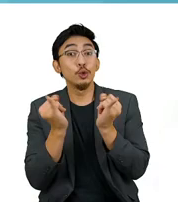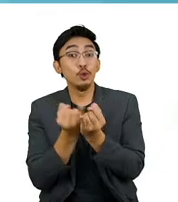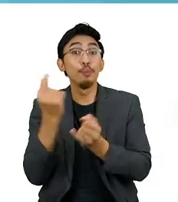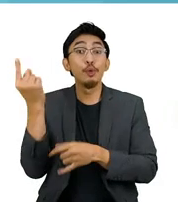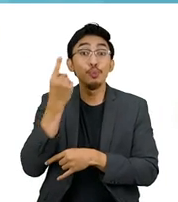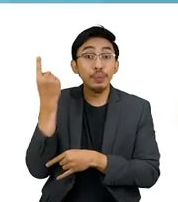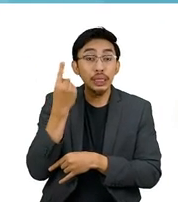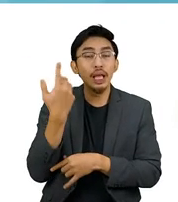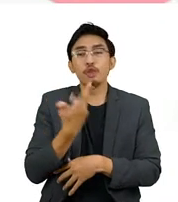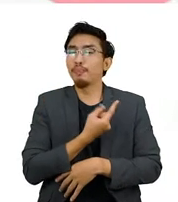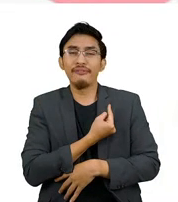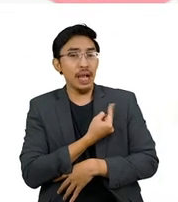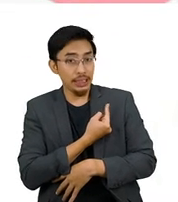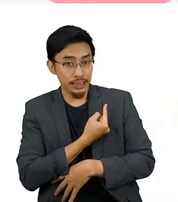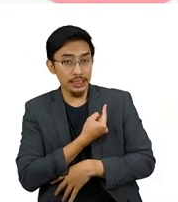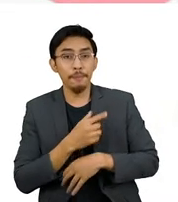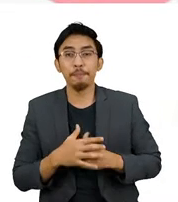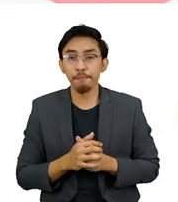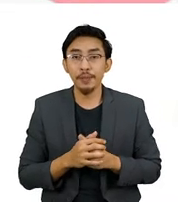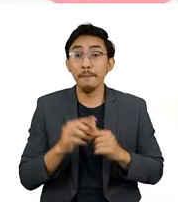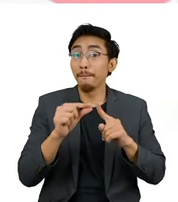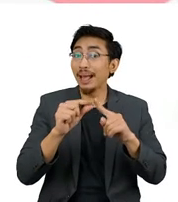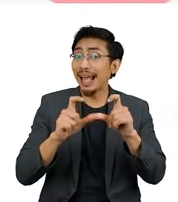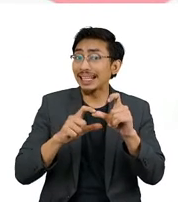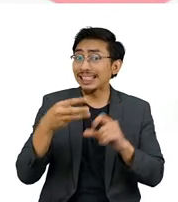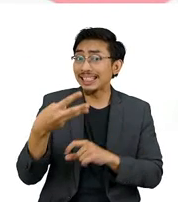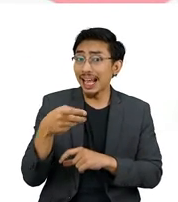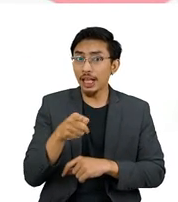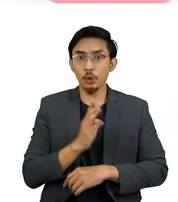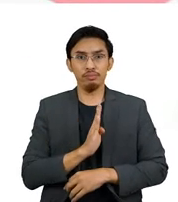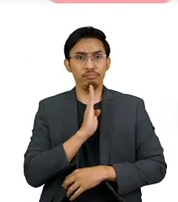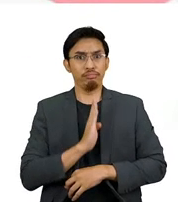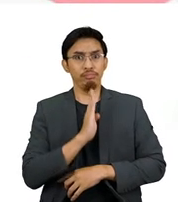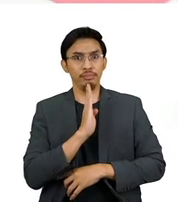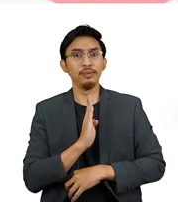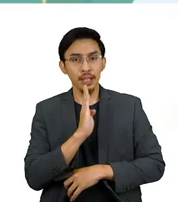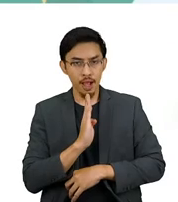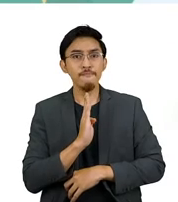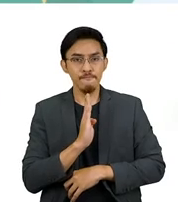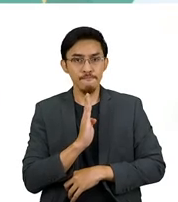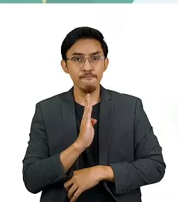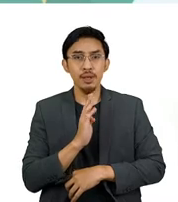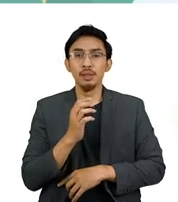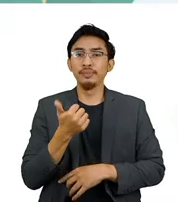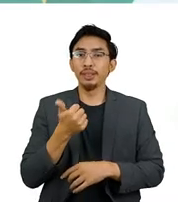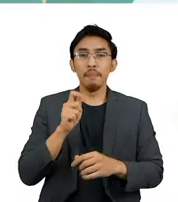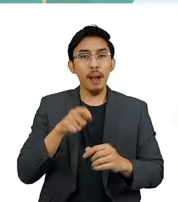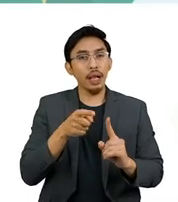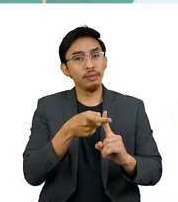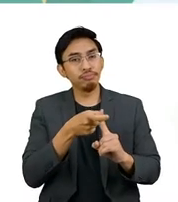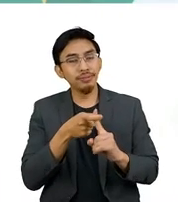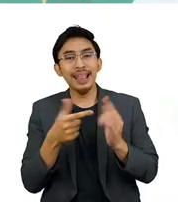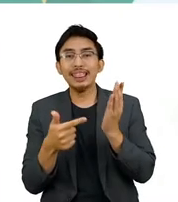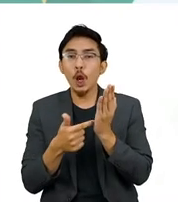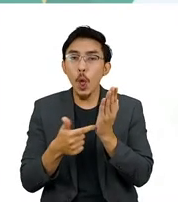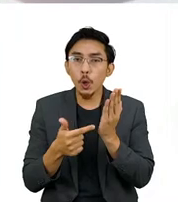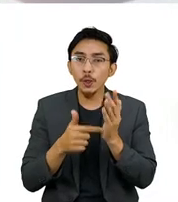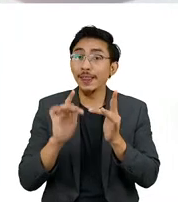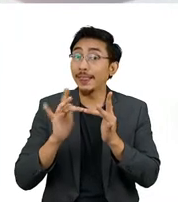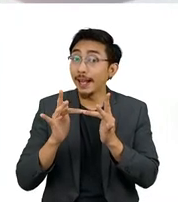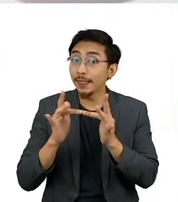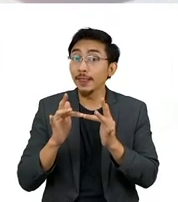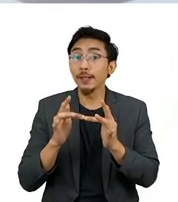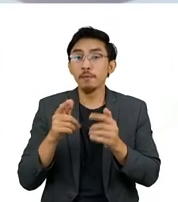institusi publik maupun privat pke adalah perantara atau intermediary dalam pemanfaatan teknologi internet